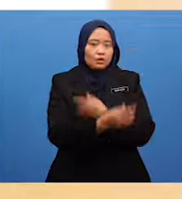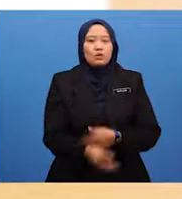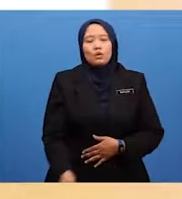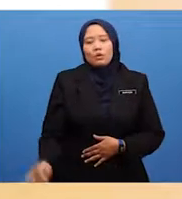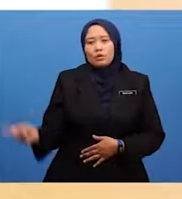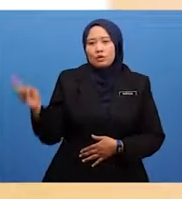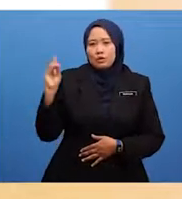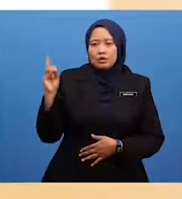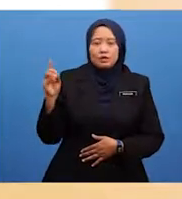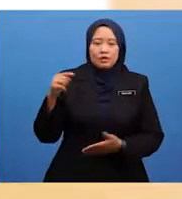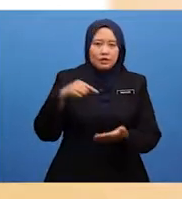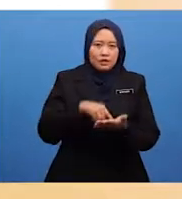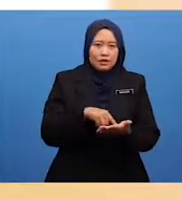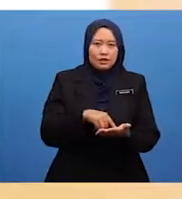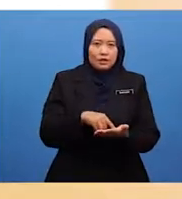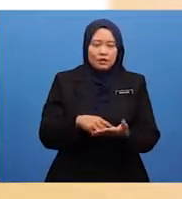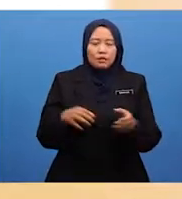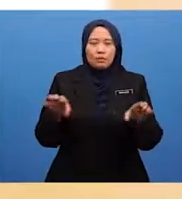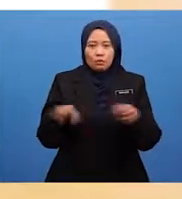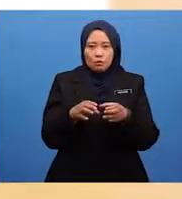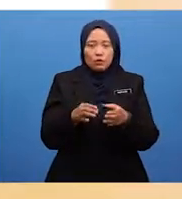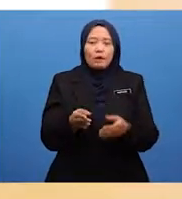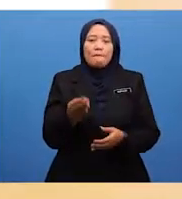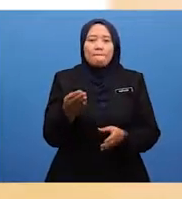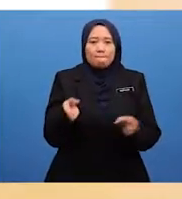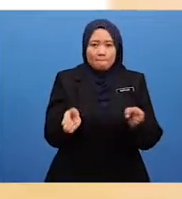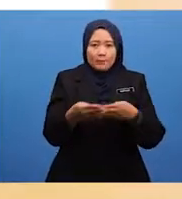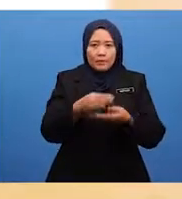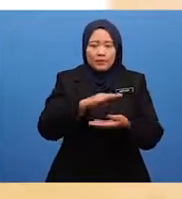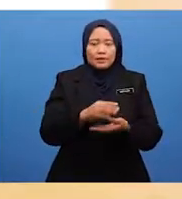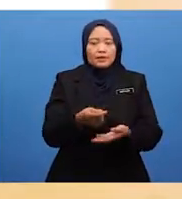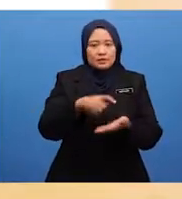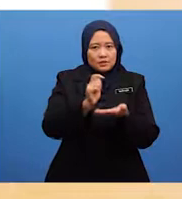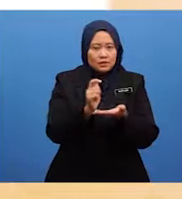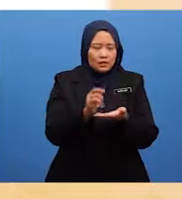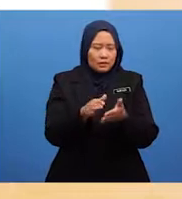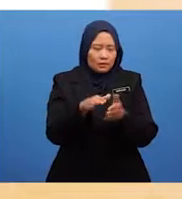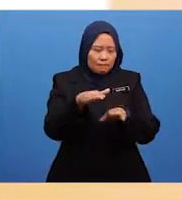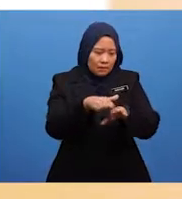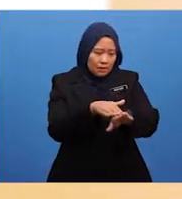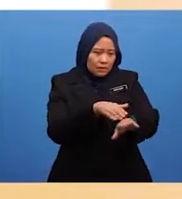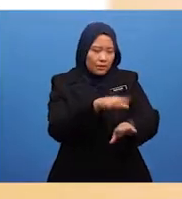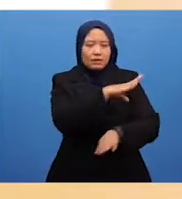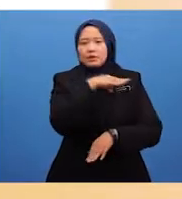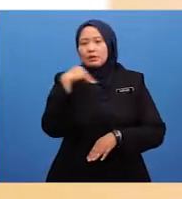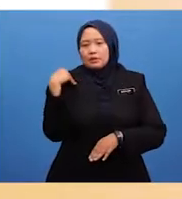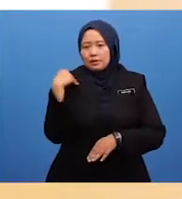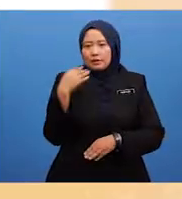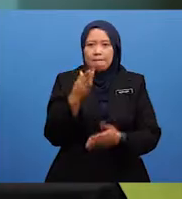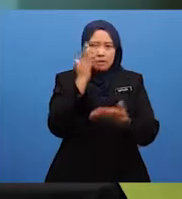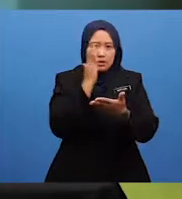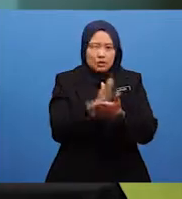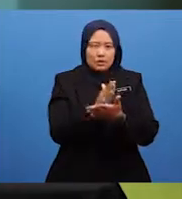juga akan menyebabkan bekas tin ini menjadi perlahan dan berhenti bergerak.